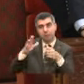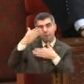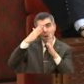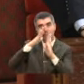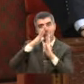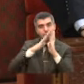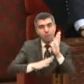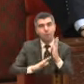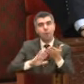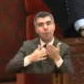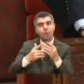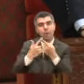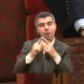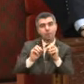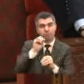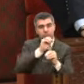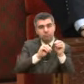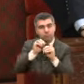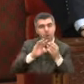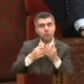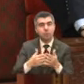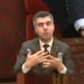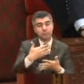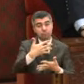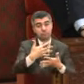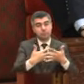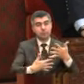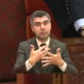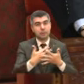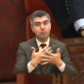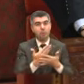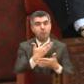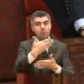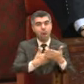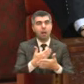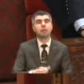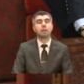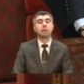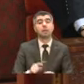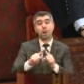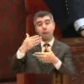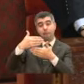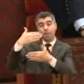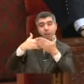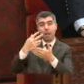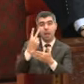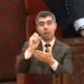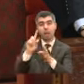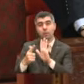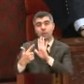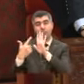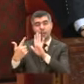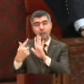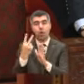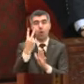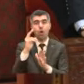او التجهيز ديالها او الترميم ديالها. وانا عندي هنا المعطيات، غير اللي بنينا من 2017 الان تقريبا